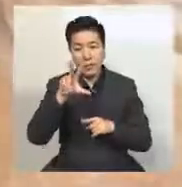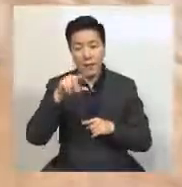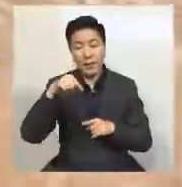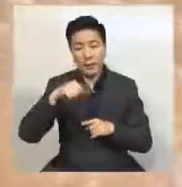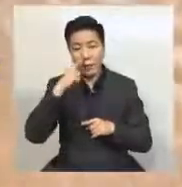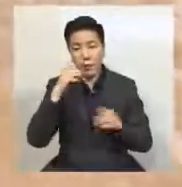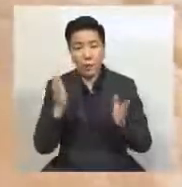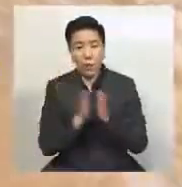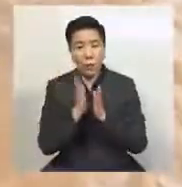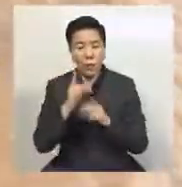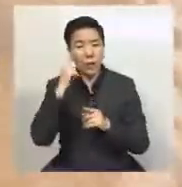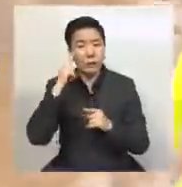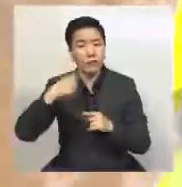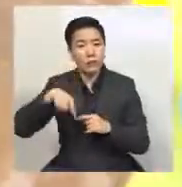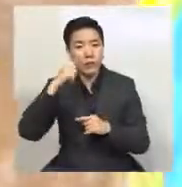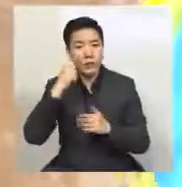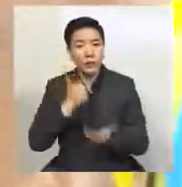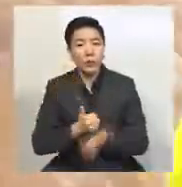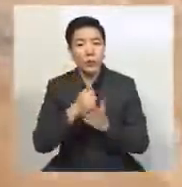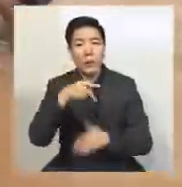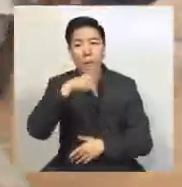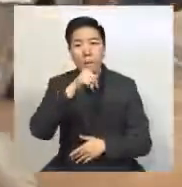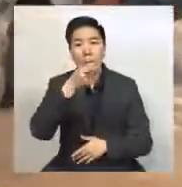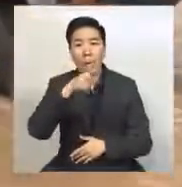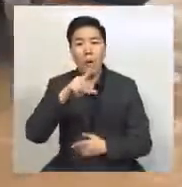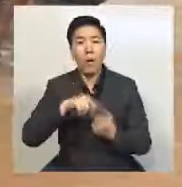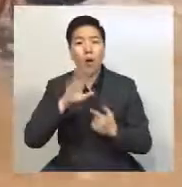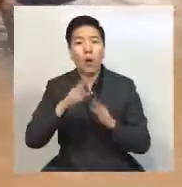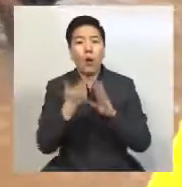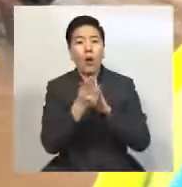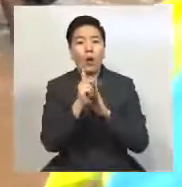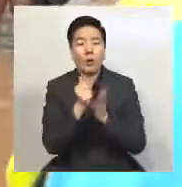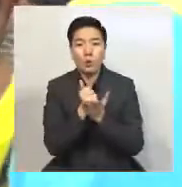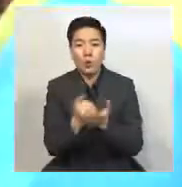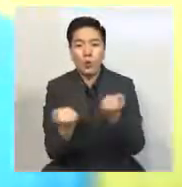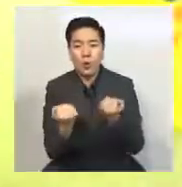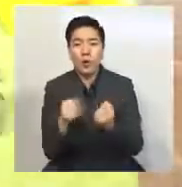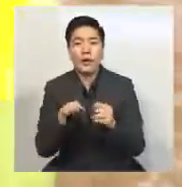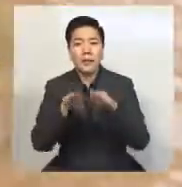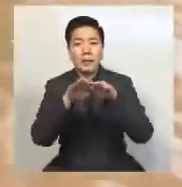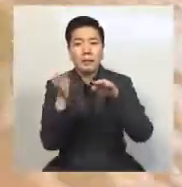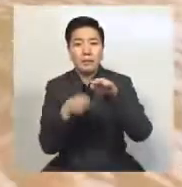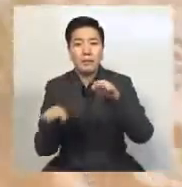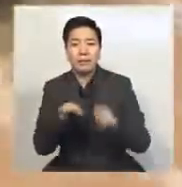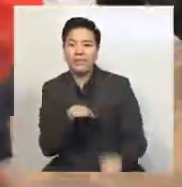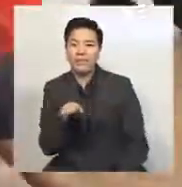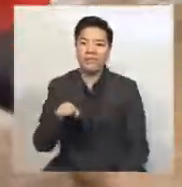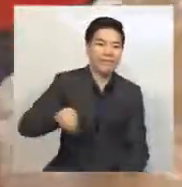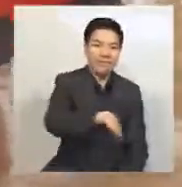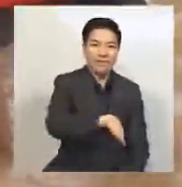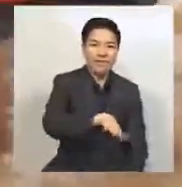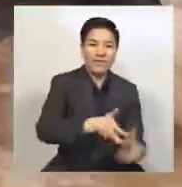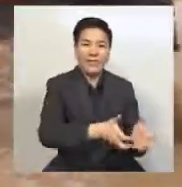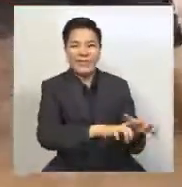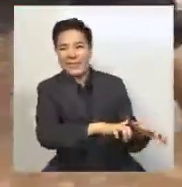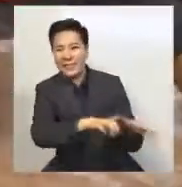ทร์รวมกับเจ้าหน้าที่ป้องกันและบรรเทาสาธารณภัยจังหวัดขอนแก่นช่วยเหลือรถยนต์กระบะที่ตกข้างทางขึ้นมาบนถนน